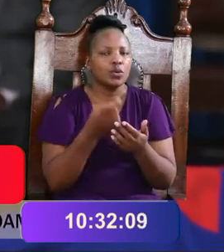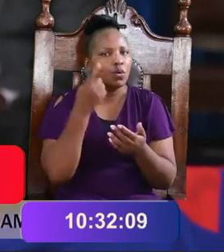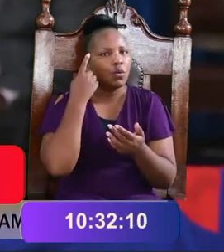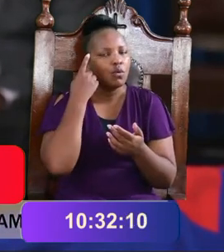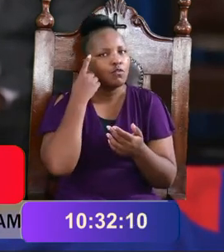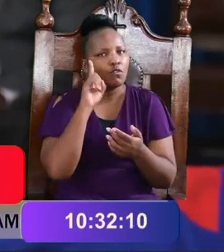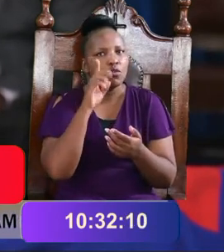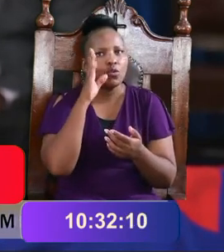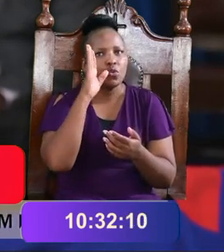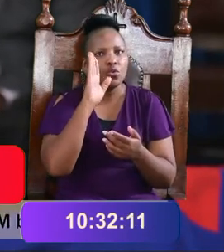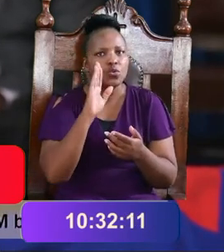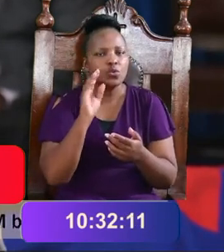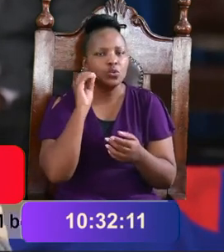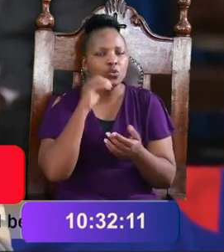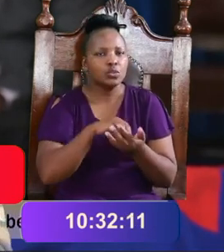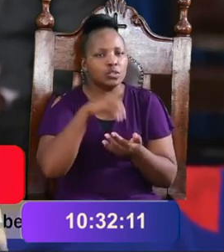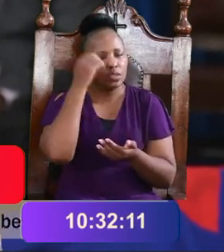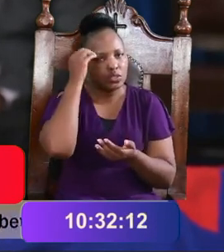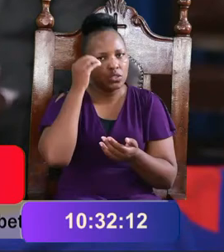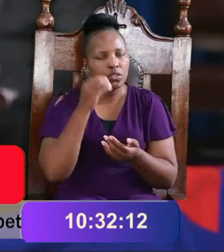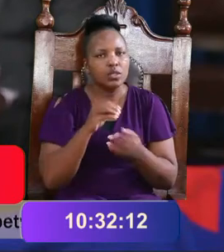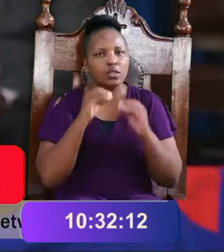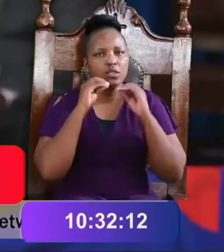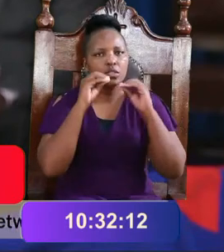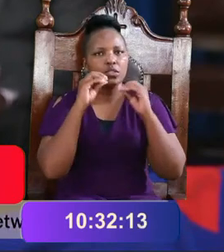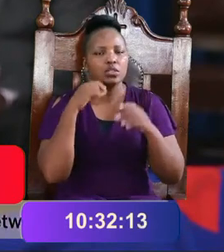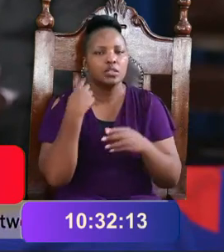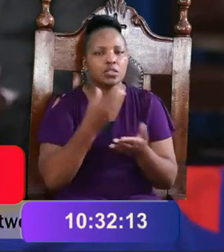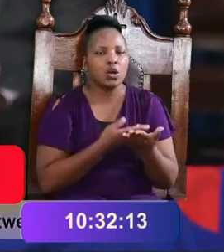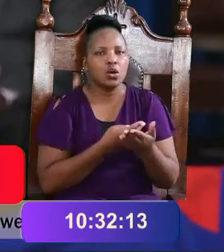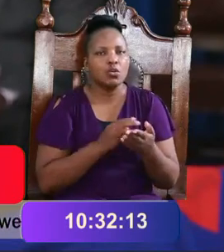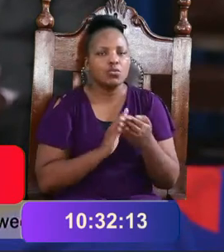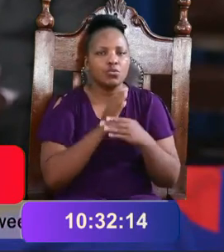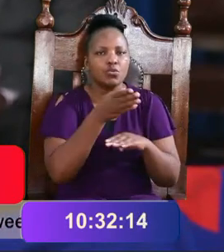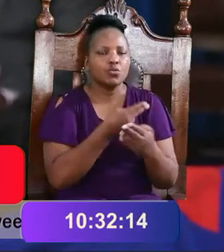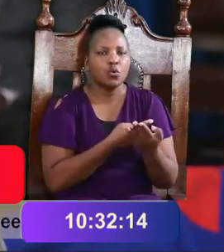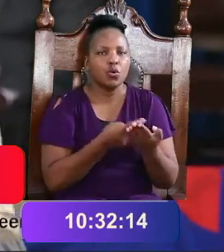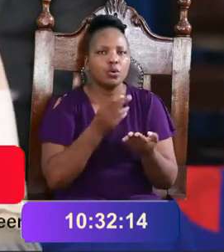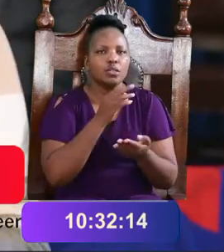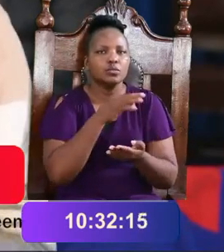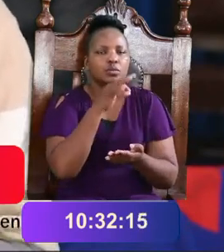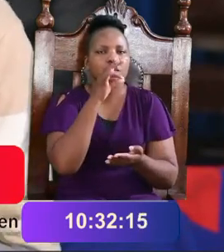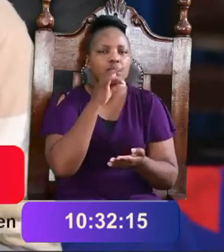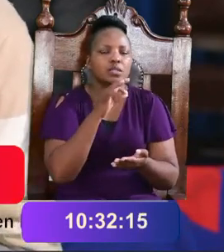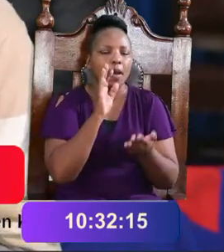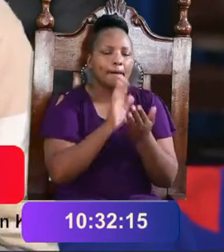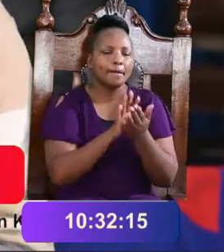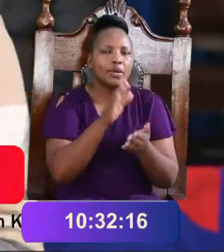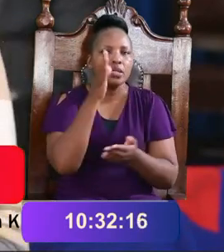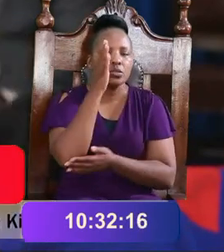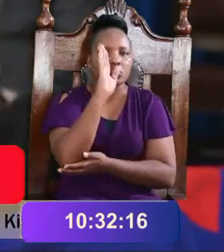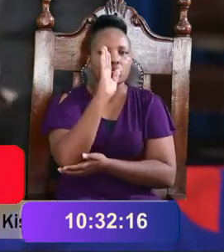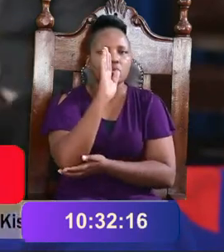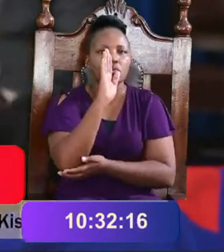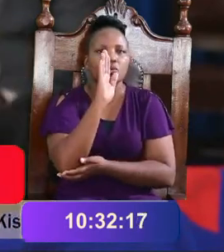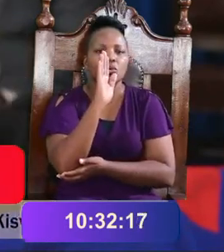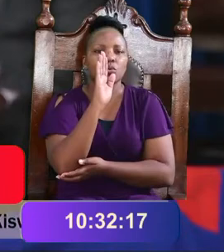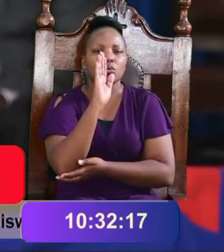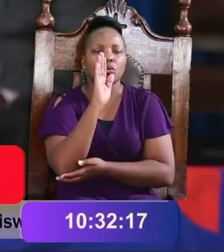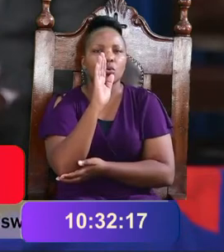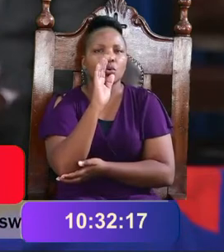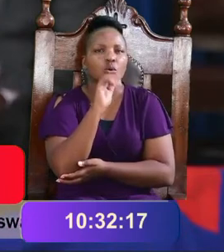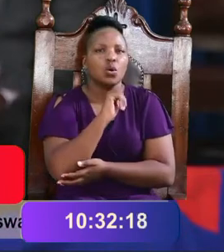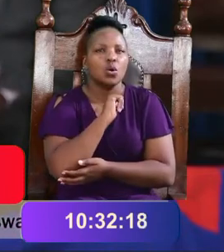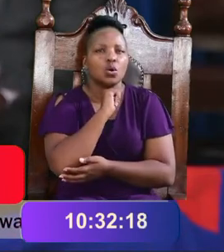maana wewe ndo umetufunza hayo yote kupitia Roho wako mtakatifu, kukusifu na kukutukuza e Mungu.